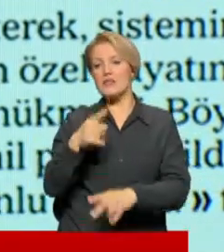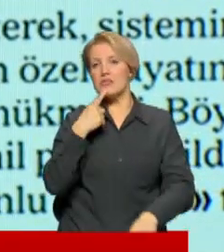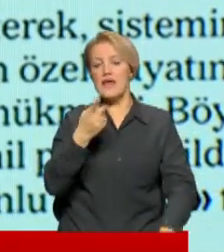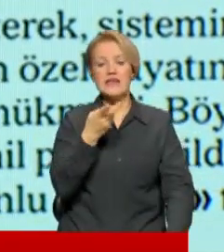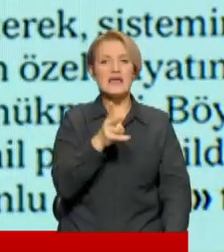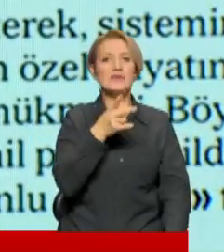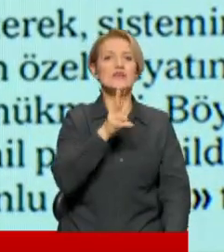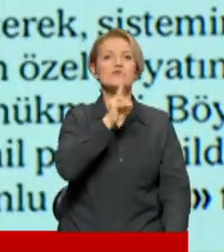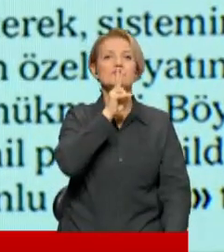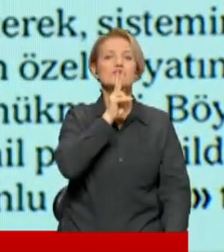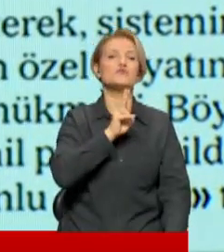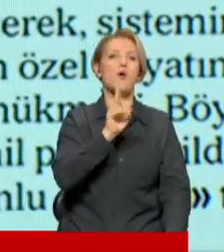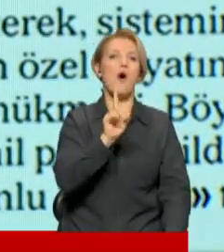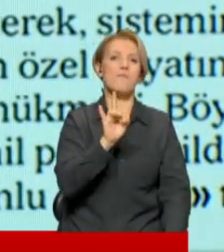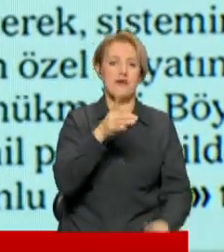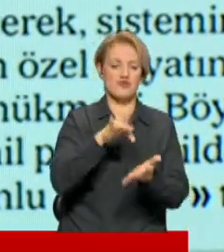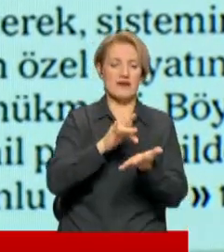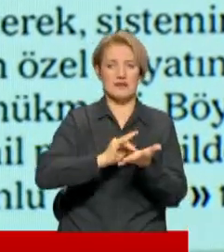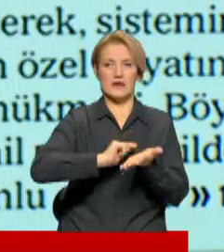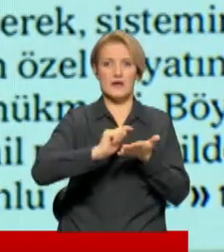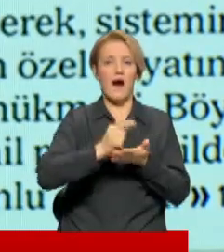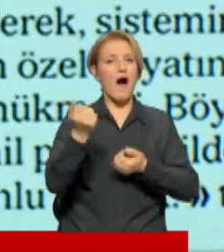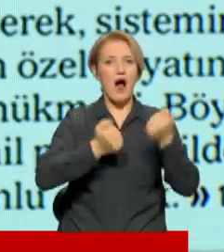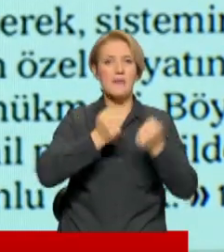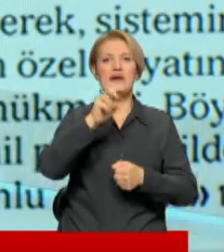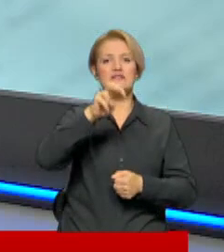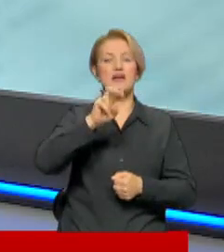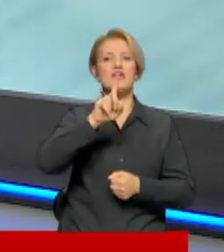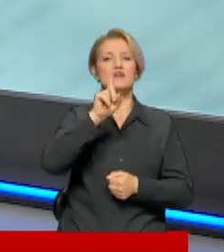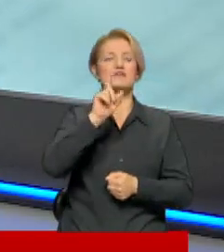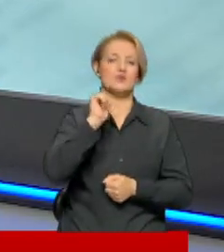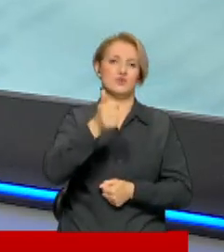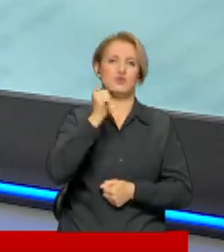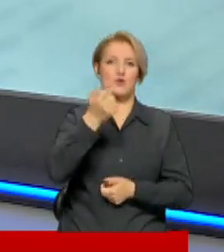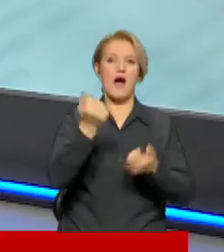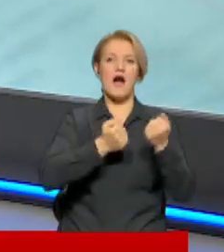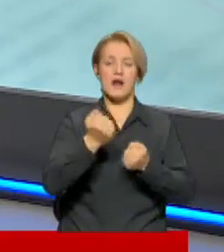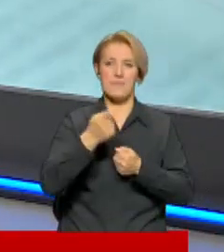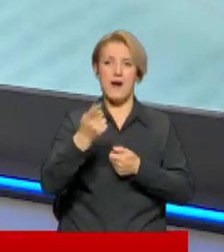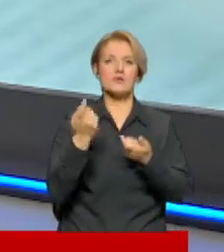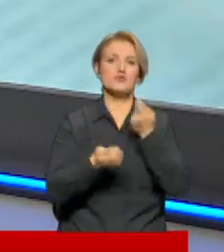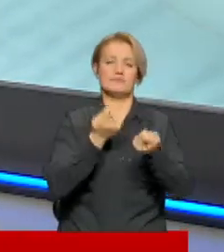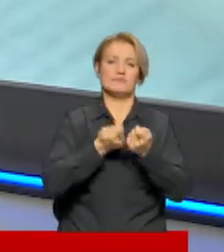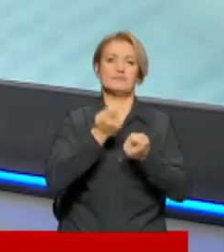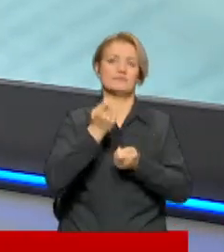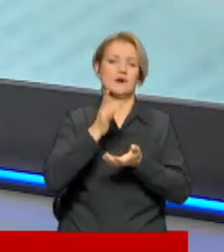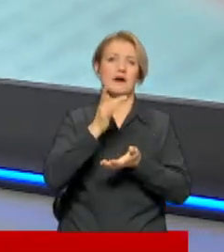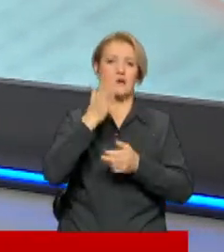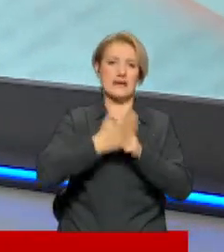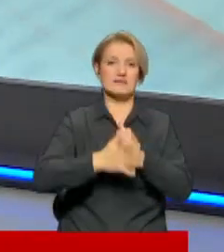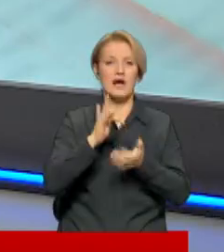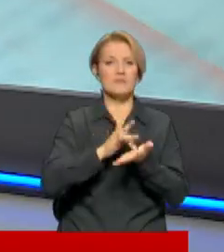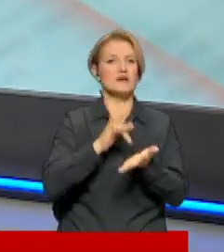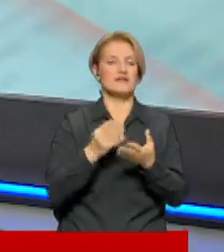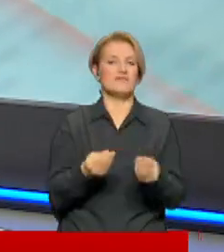2215 lira ceza kesildi araç 8 gün trafikten de men edildi şimdi bu ve benzeri durumlar